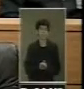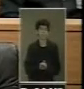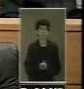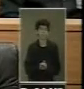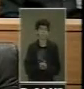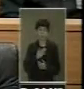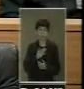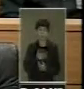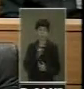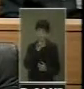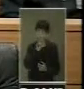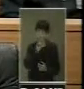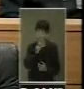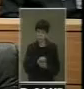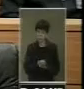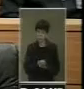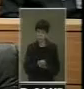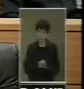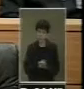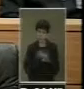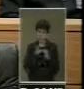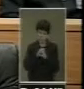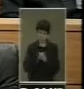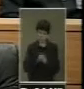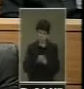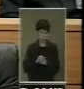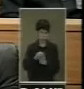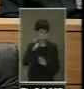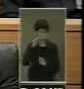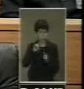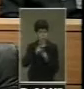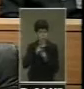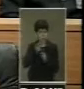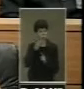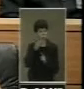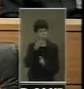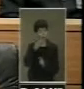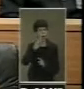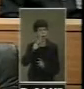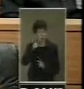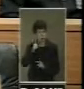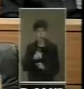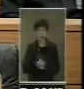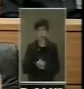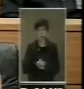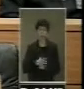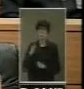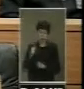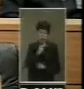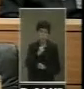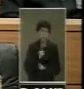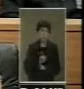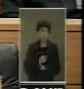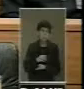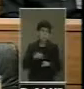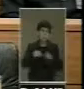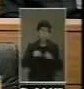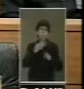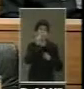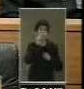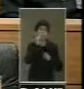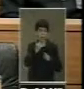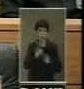ถามท่านว่าที่ท่านว่าจะยืนคัดค้านทำไมตอนคมช.ยึดอำนาจท่านไม่ค้านครับตอนนั้น